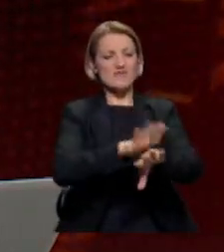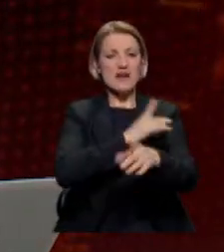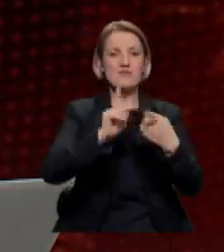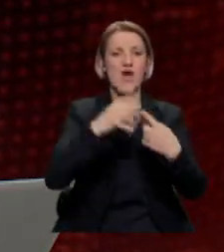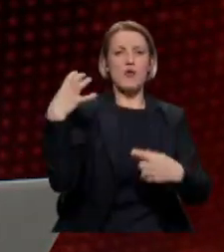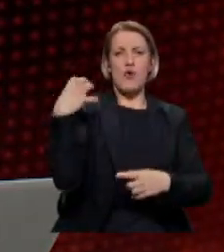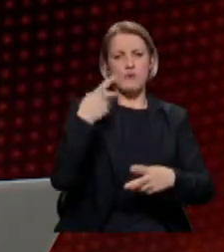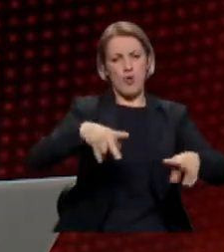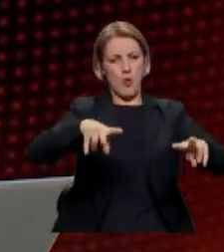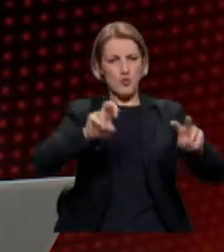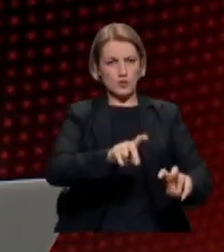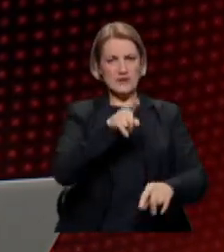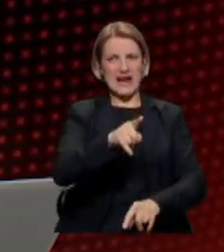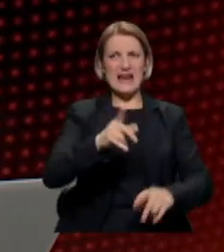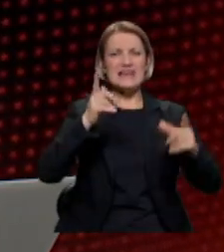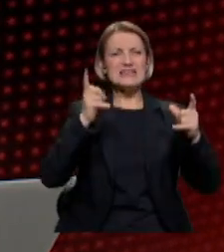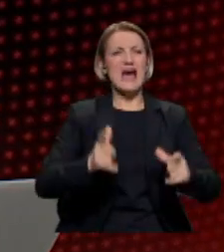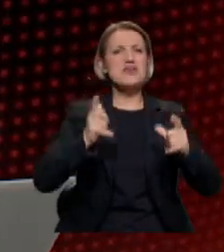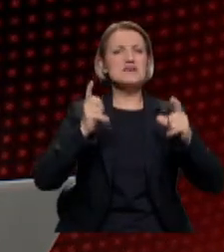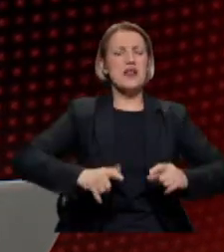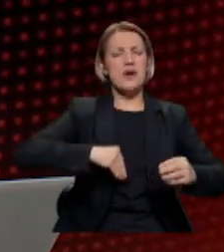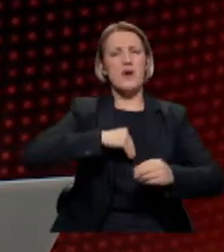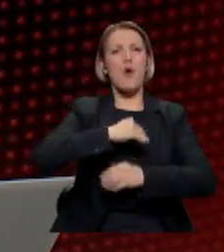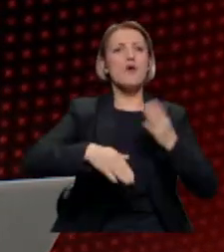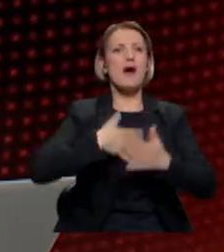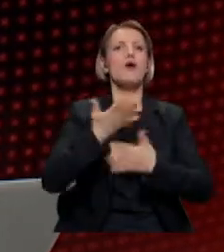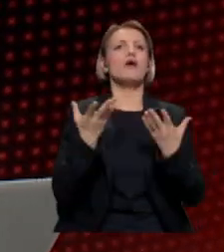vali ve komutan böyle otursa yer yerinden oynar mıydı, oynamaz mıydı?